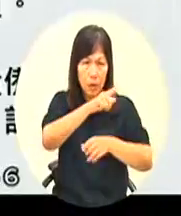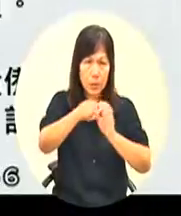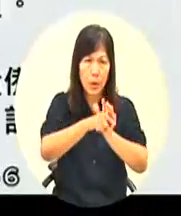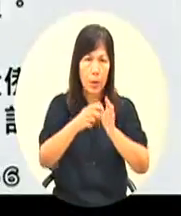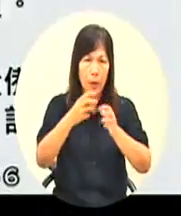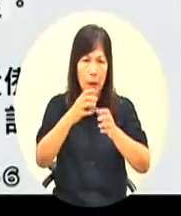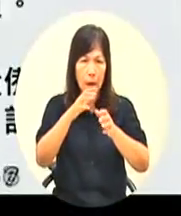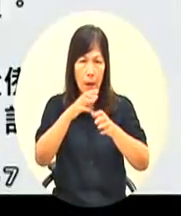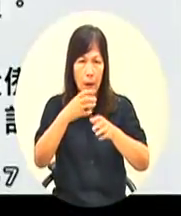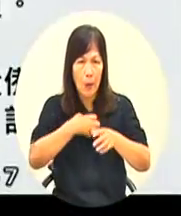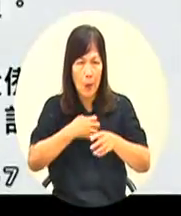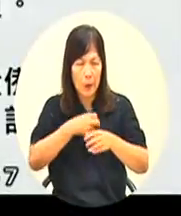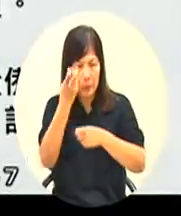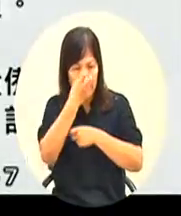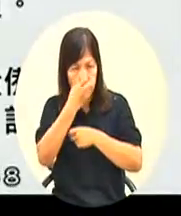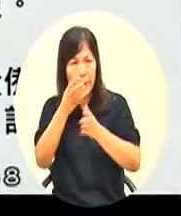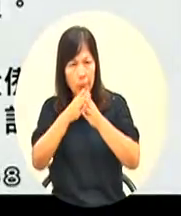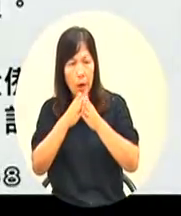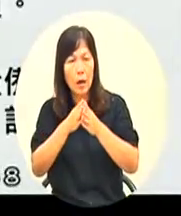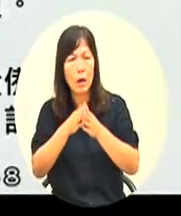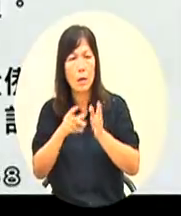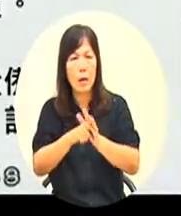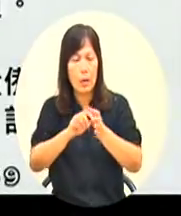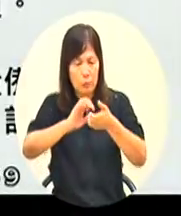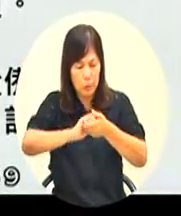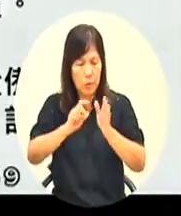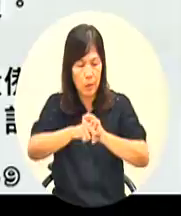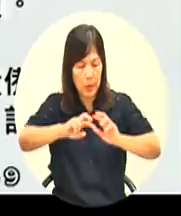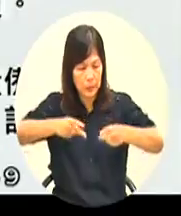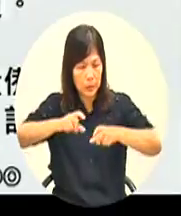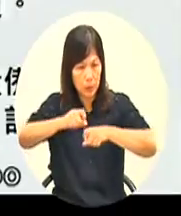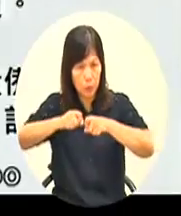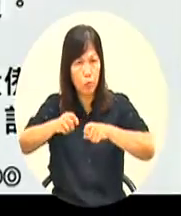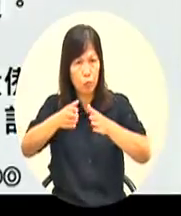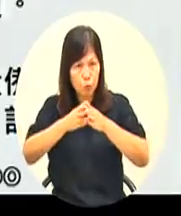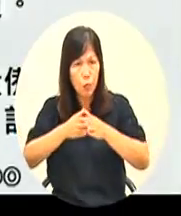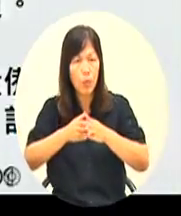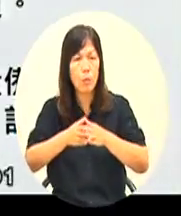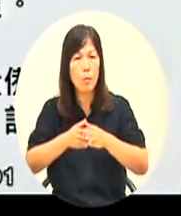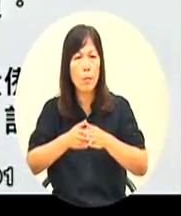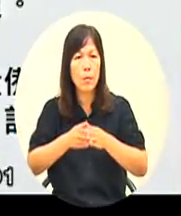全性的一个做一个检讨啊，定一个修缮的计划。也